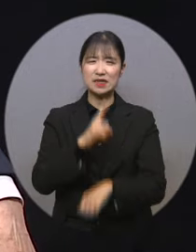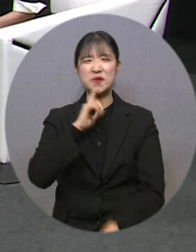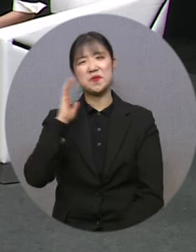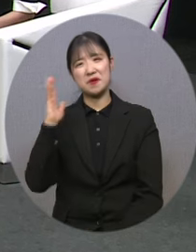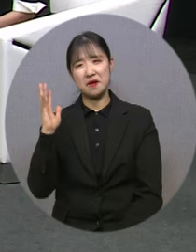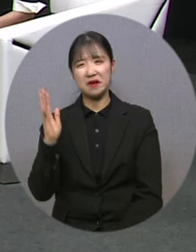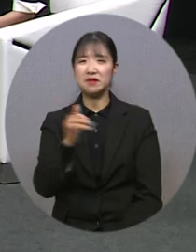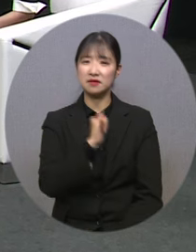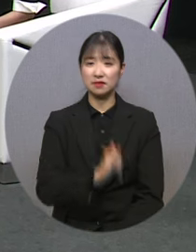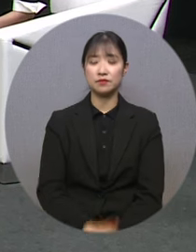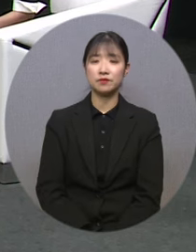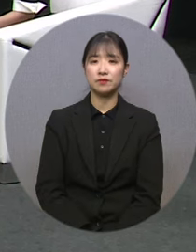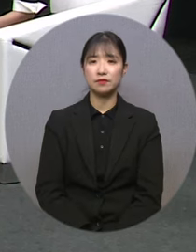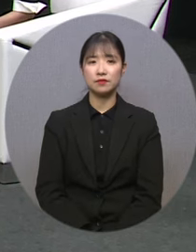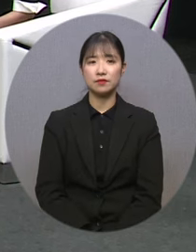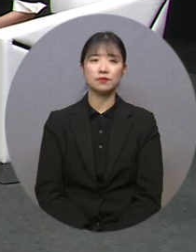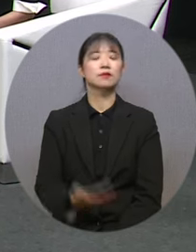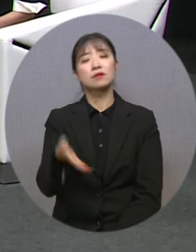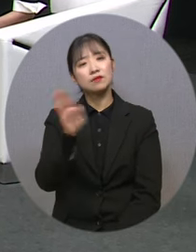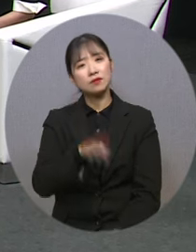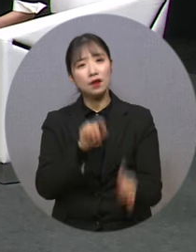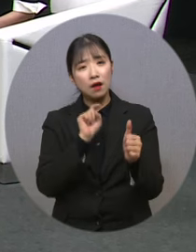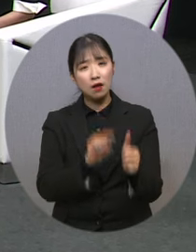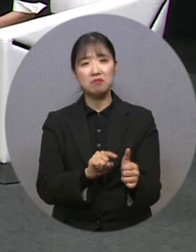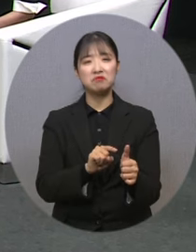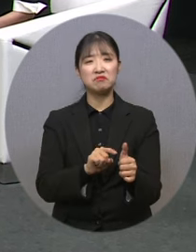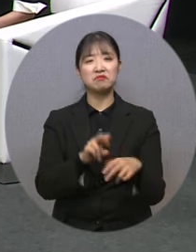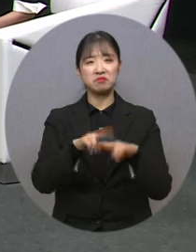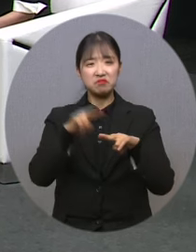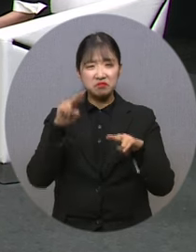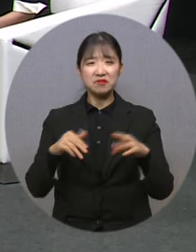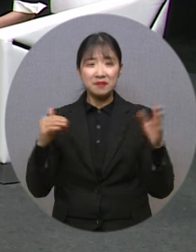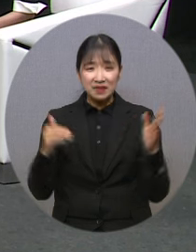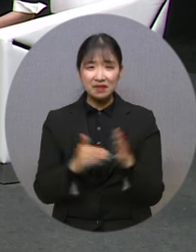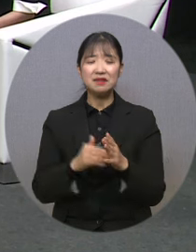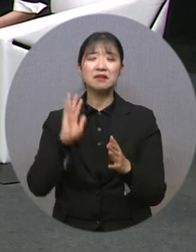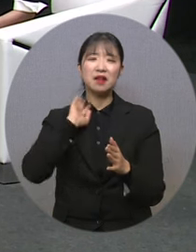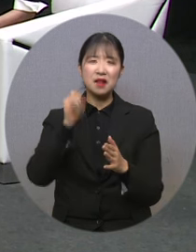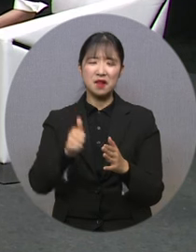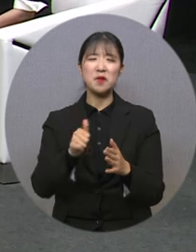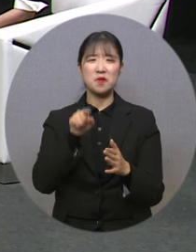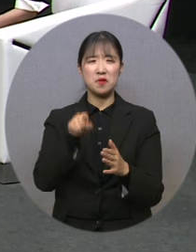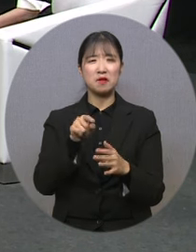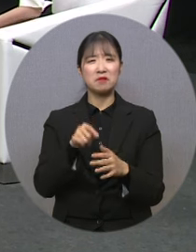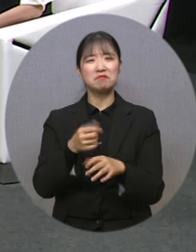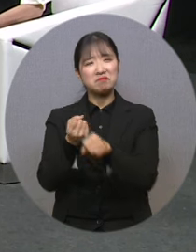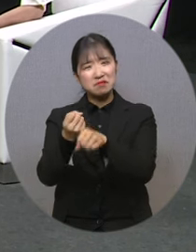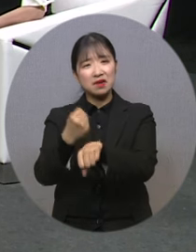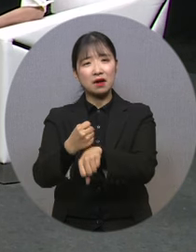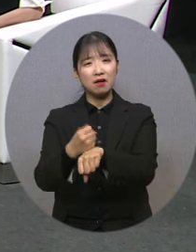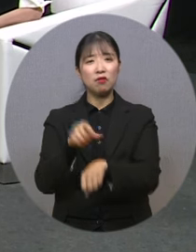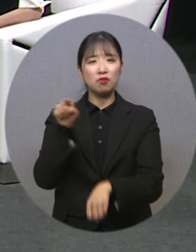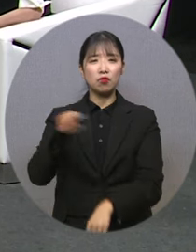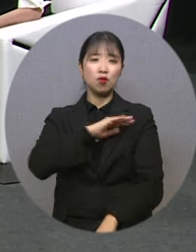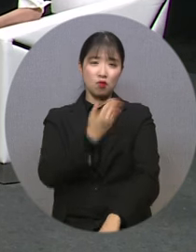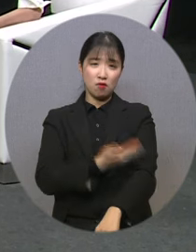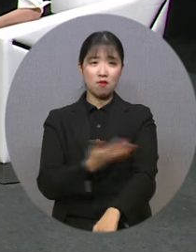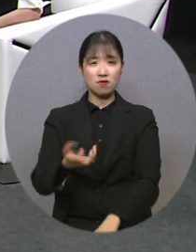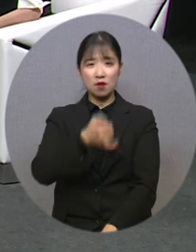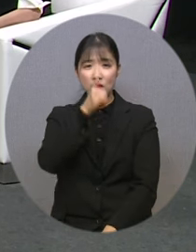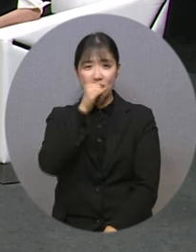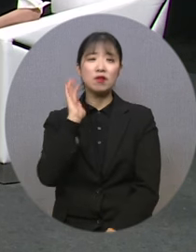들어요 그러면 이 사람이 물러난 대통령 가지고 물고 늘어지면 저쪽은 권력